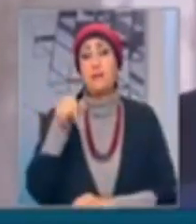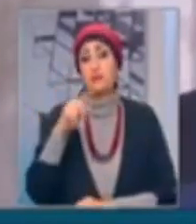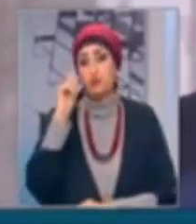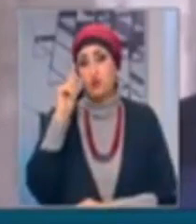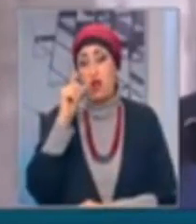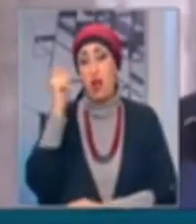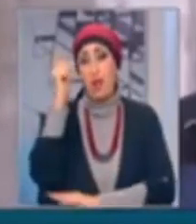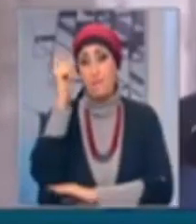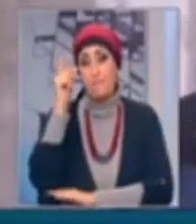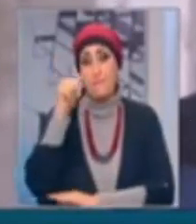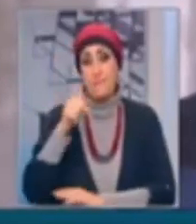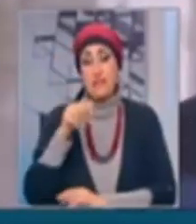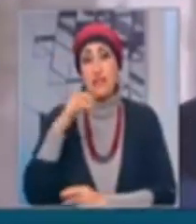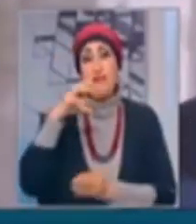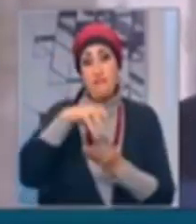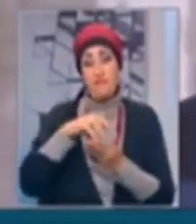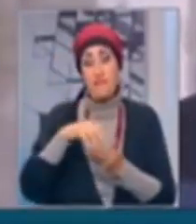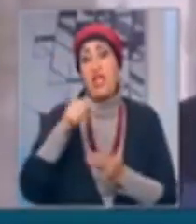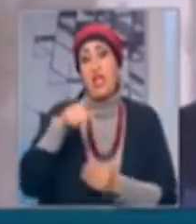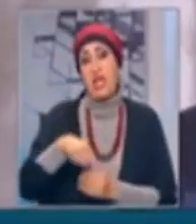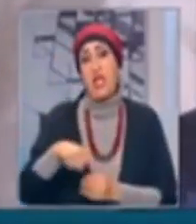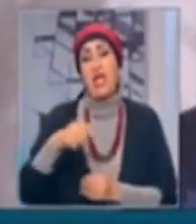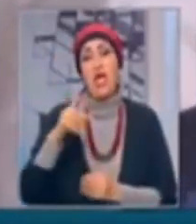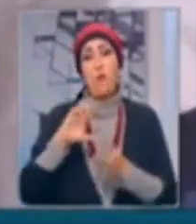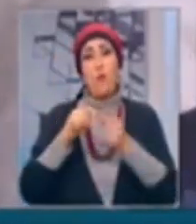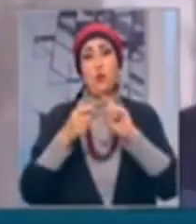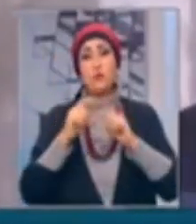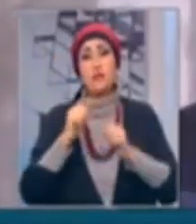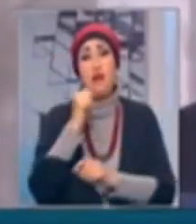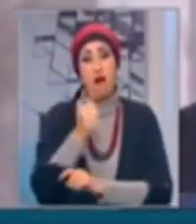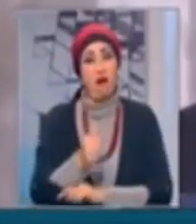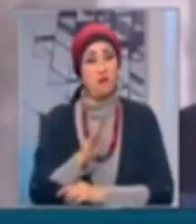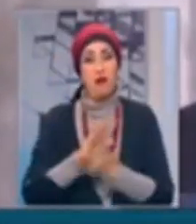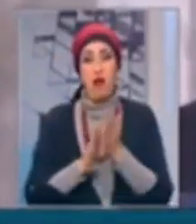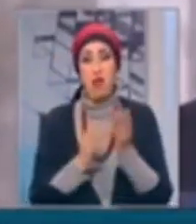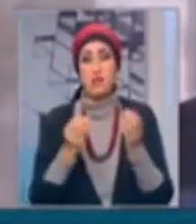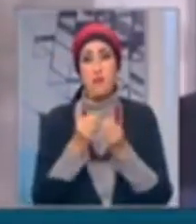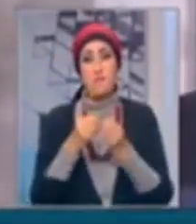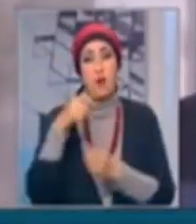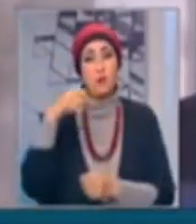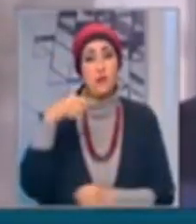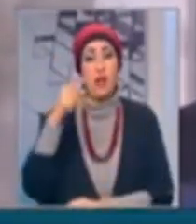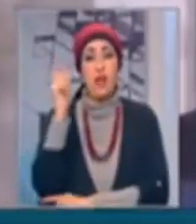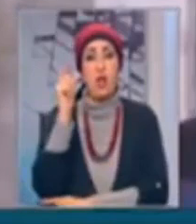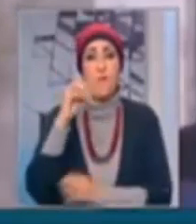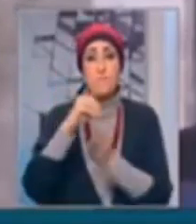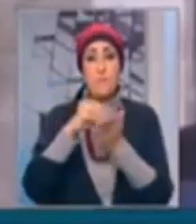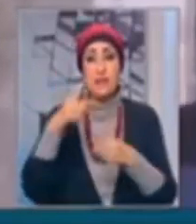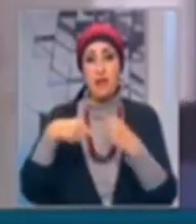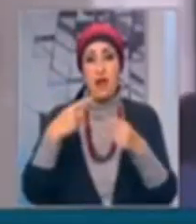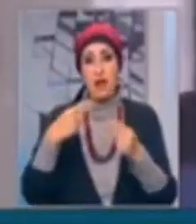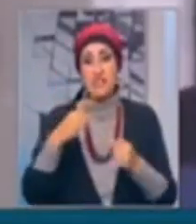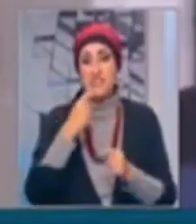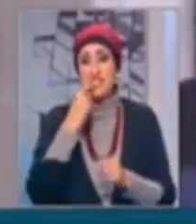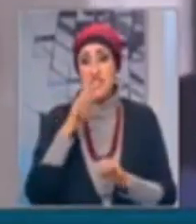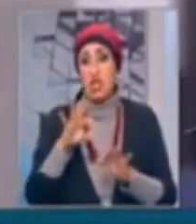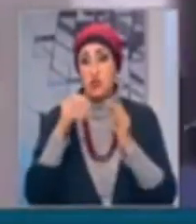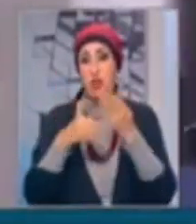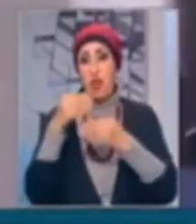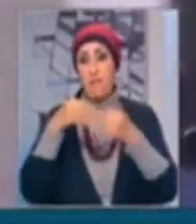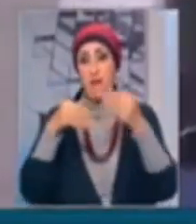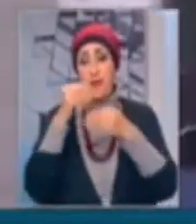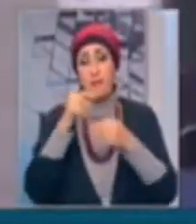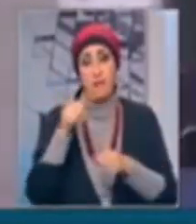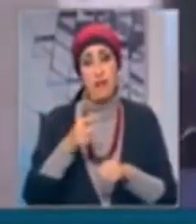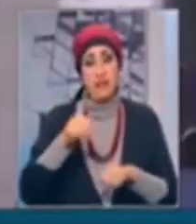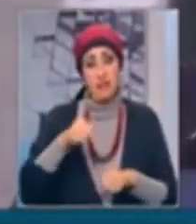الله في محافظه بورسعيد. خصصنا الارض بالتعاون مع وزاره الاوقاف ان شاء الله، نبدا ان شاء الله بدايه العام الجديد نبدا نبني.